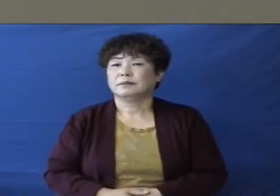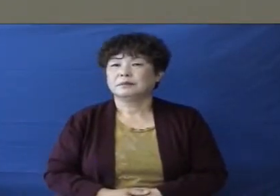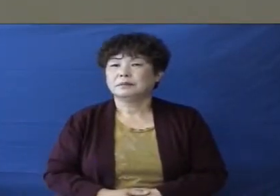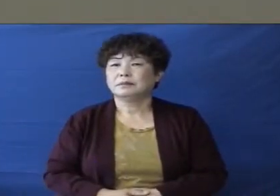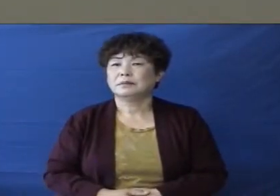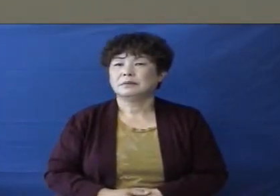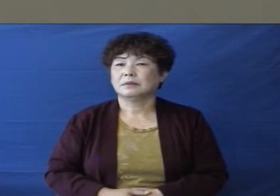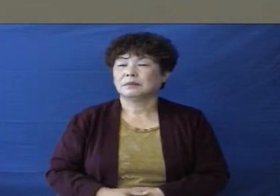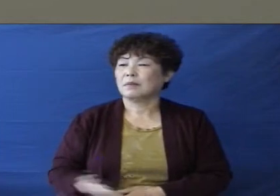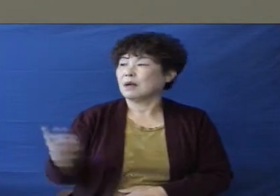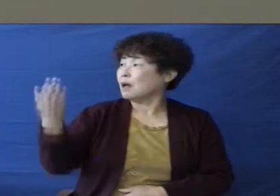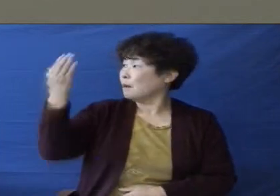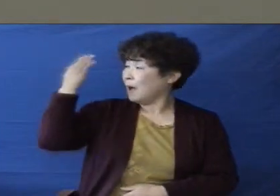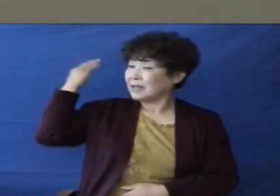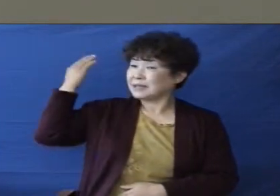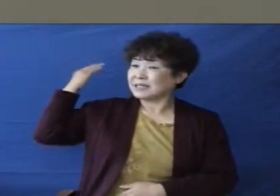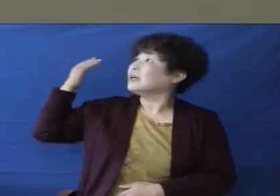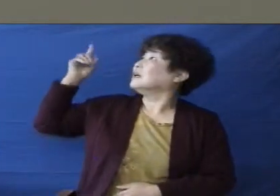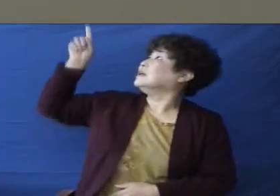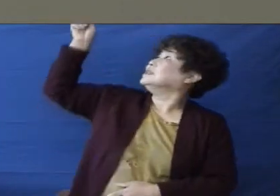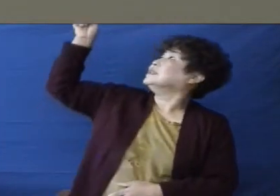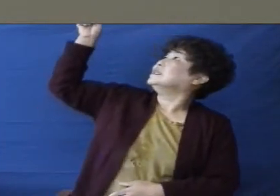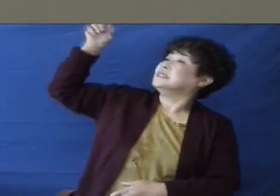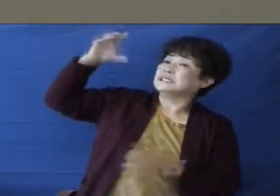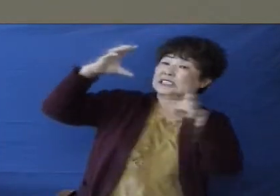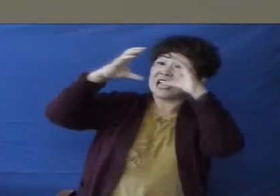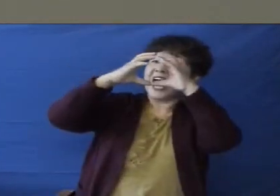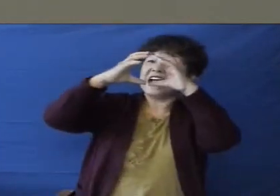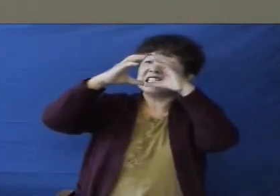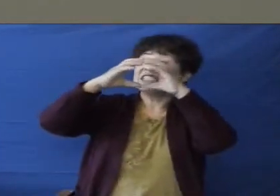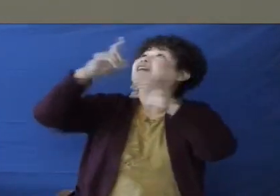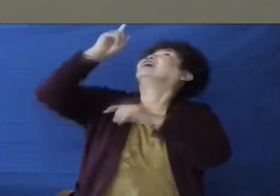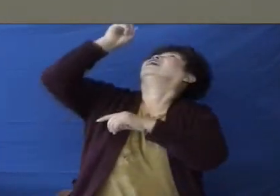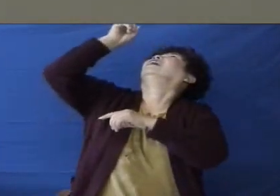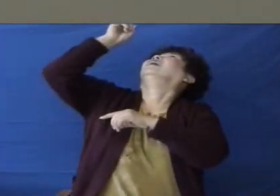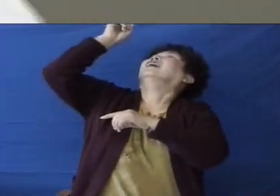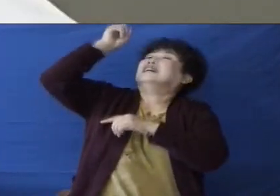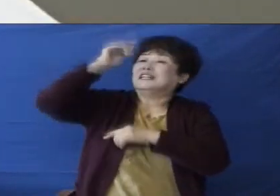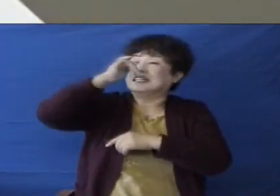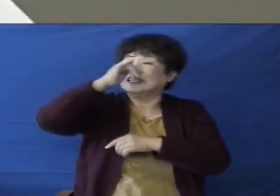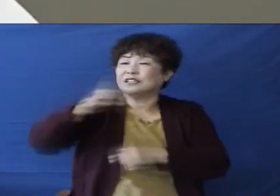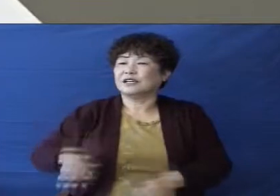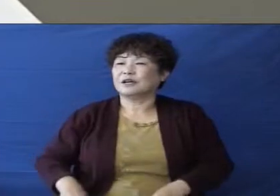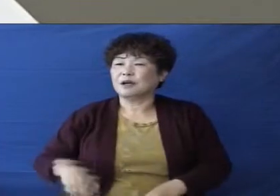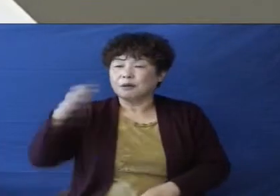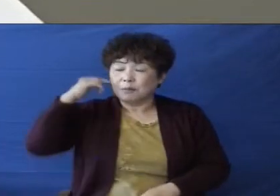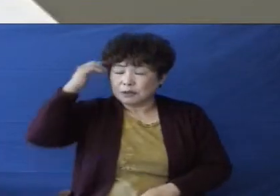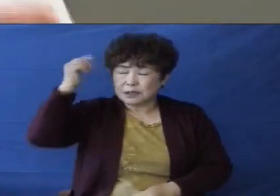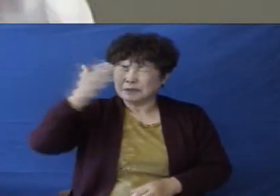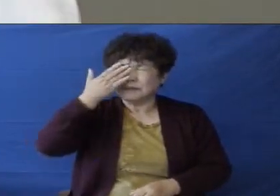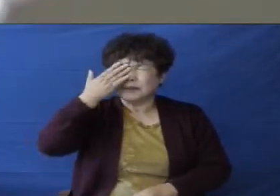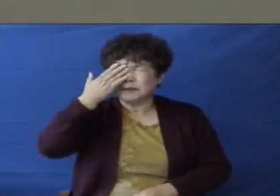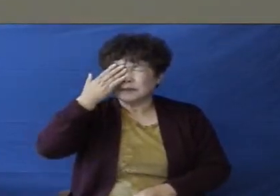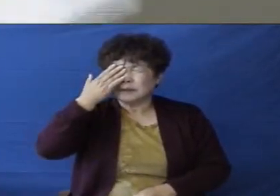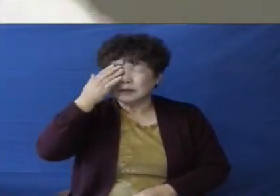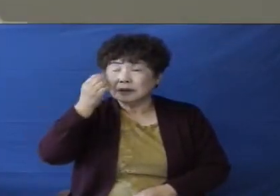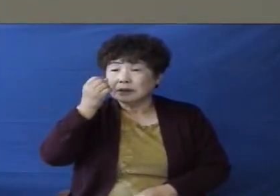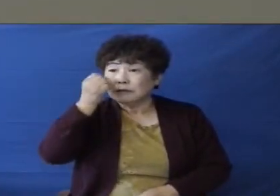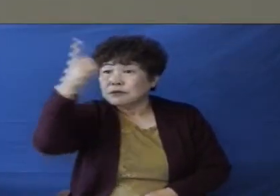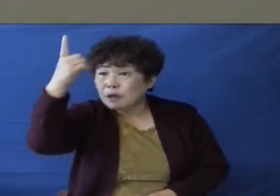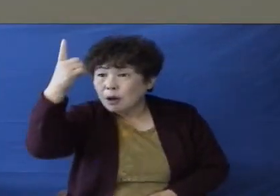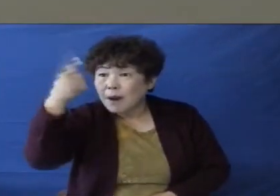그 맨 뒤에 이제 시계가 있는데 이 안이 이렇게 2 늘 만드시면서 둔 뽑아 저희